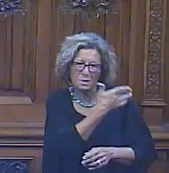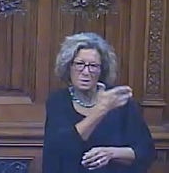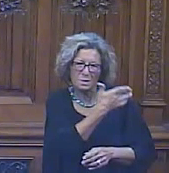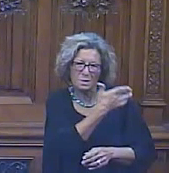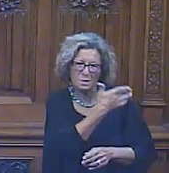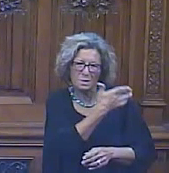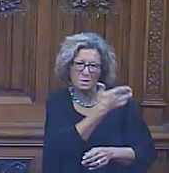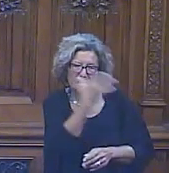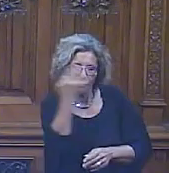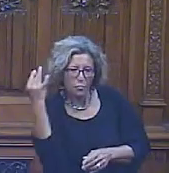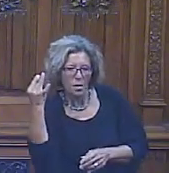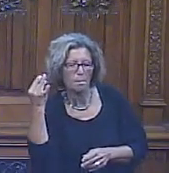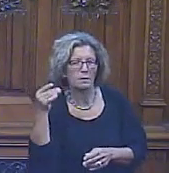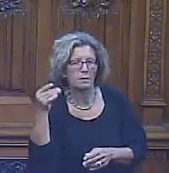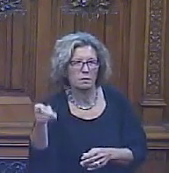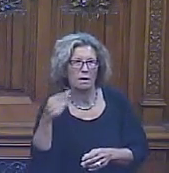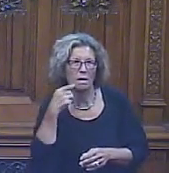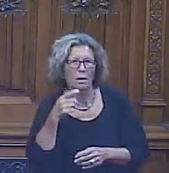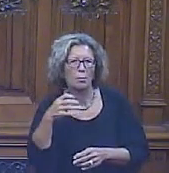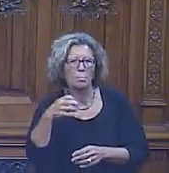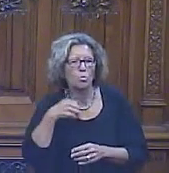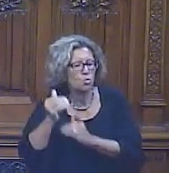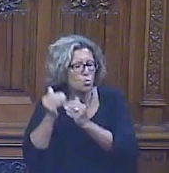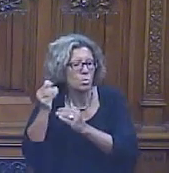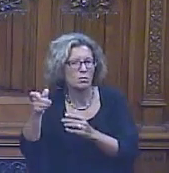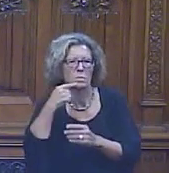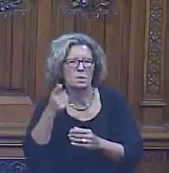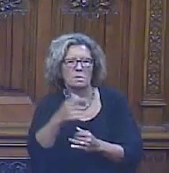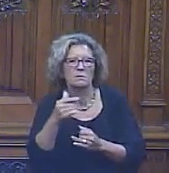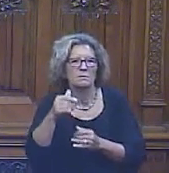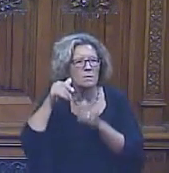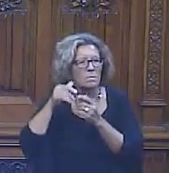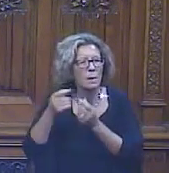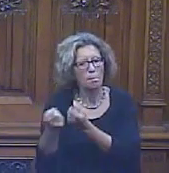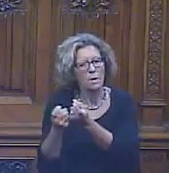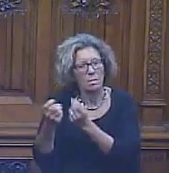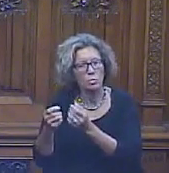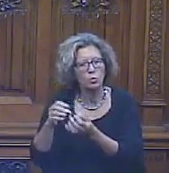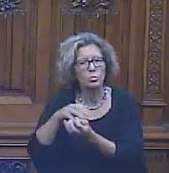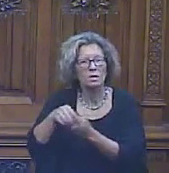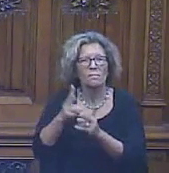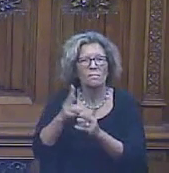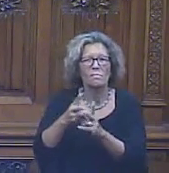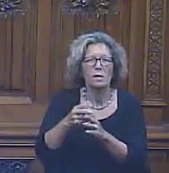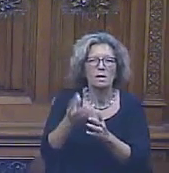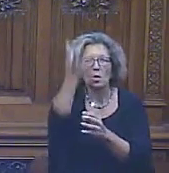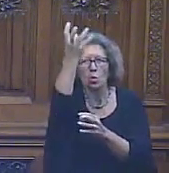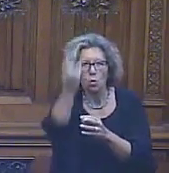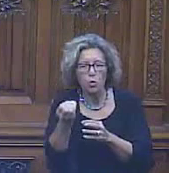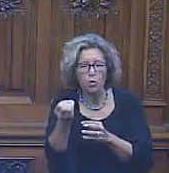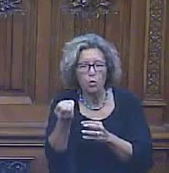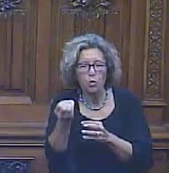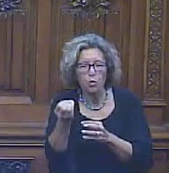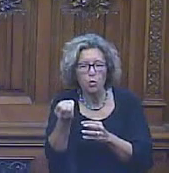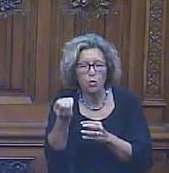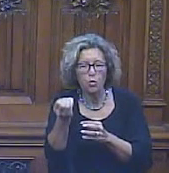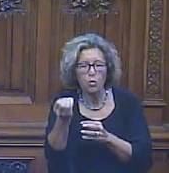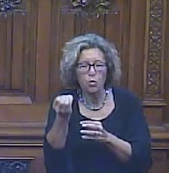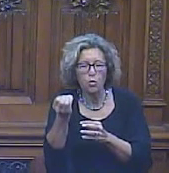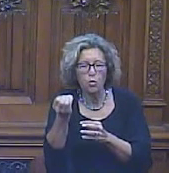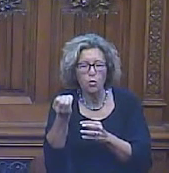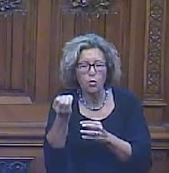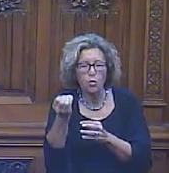Was da so hatten, ja, das sind die Glauben, man kann die Migrationskrise genauso lösen, wie man uns die Glühbirnen weggenommen hat